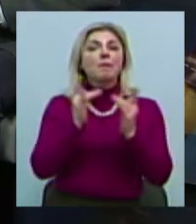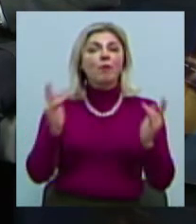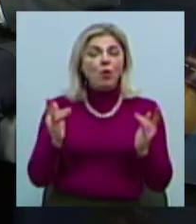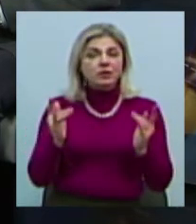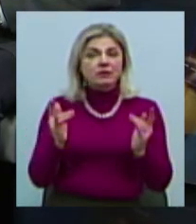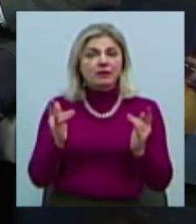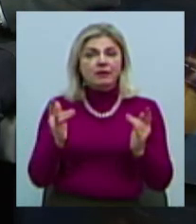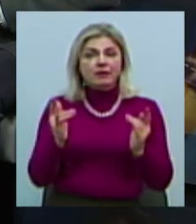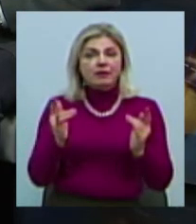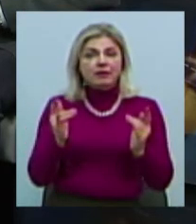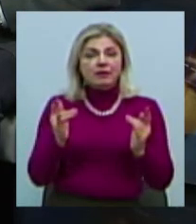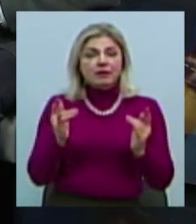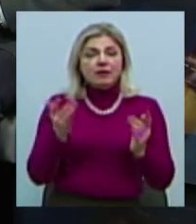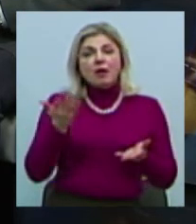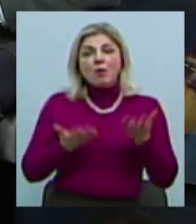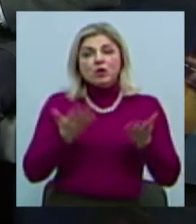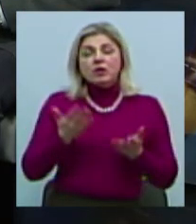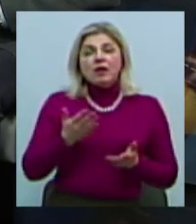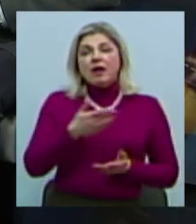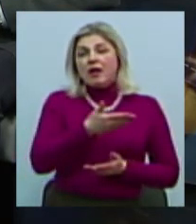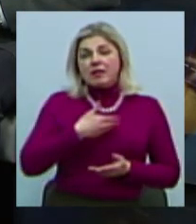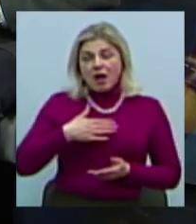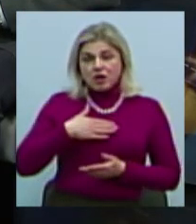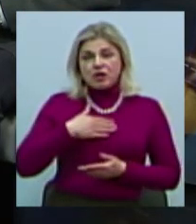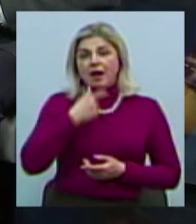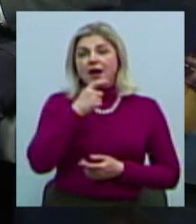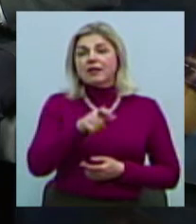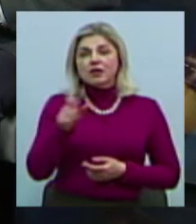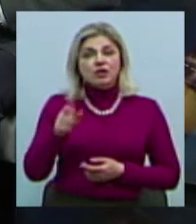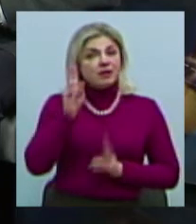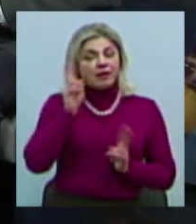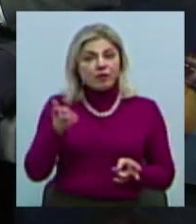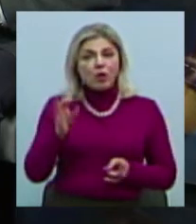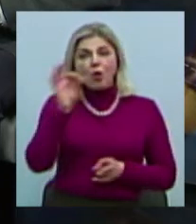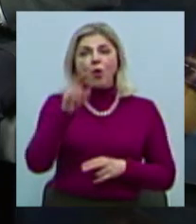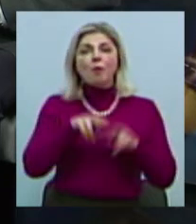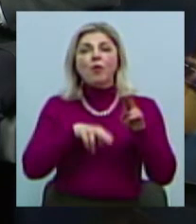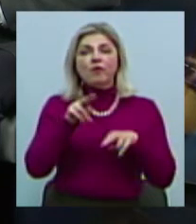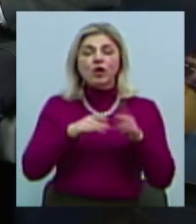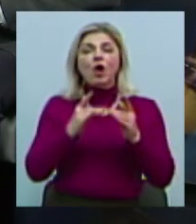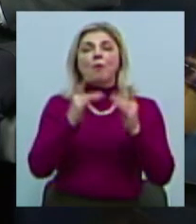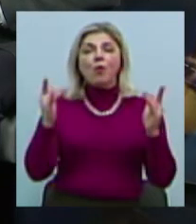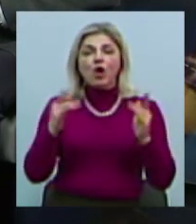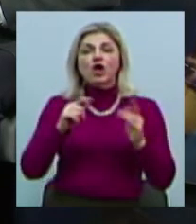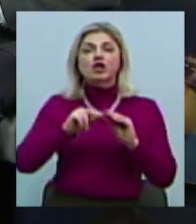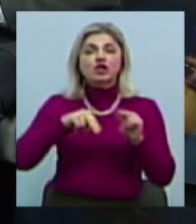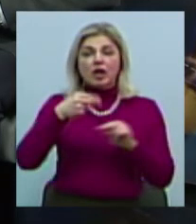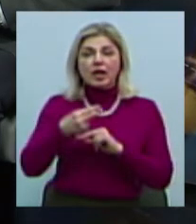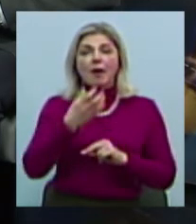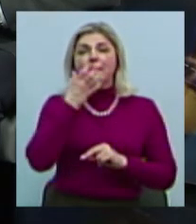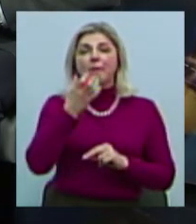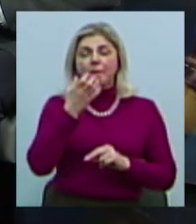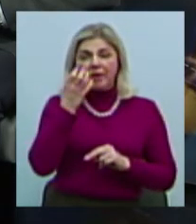міст, можливо, хтось із наших глядачів не в курсі, йдеться про проєкт будівництва мостового переходу через Південний Біг в